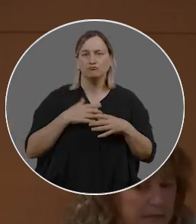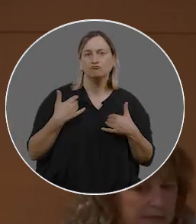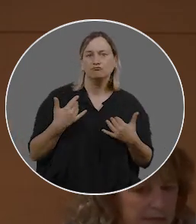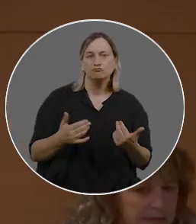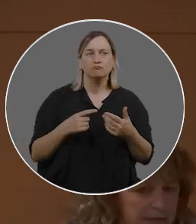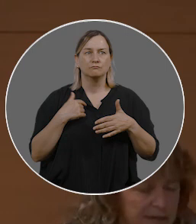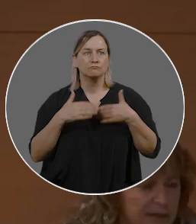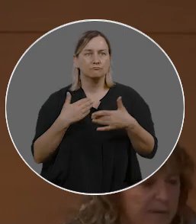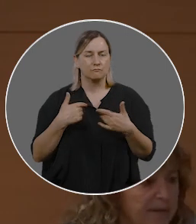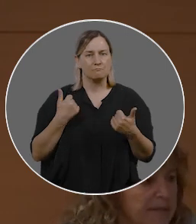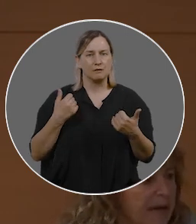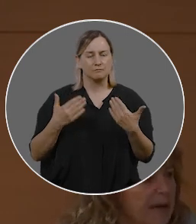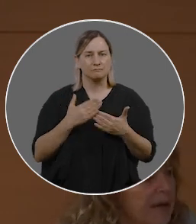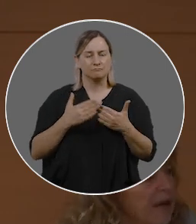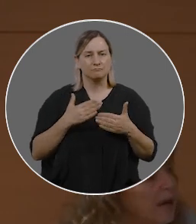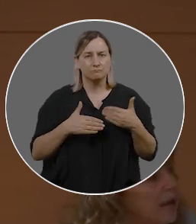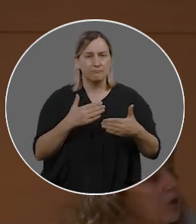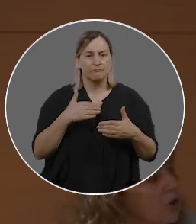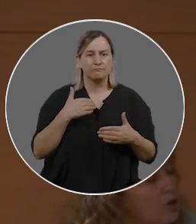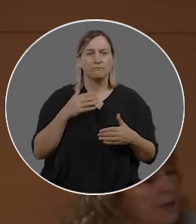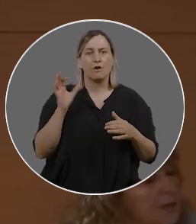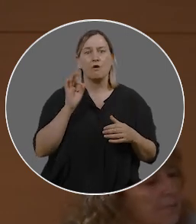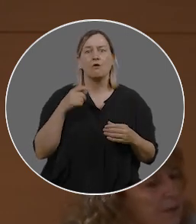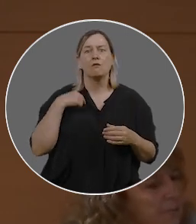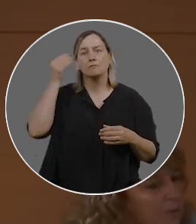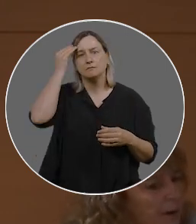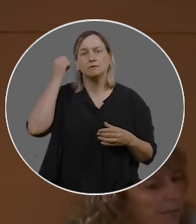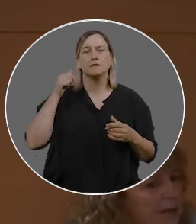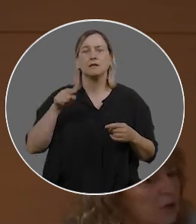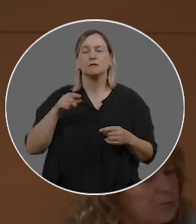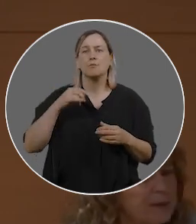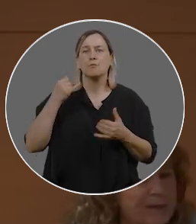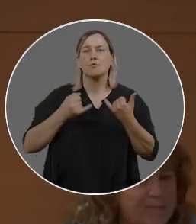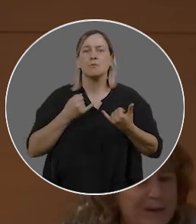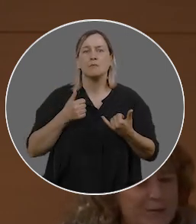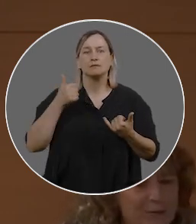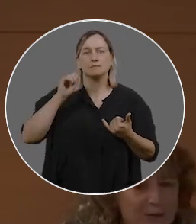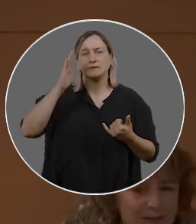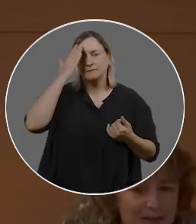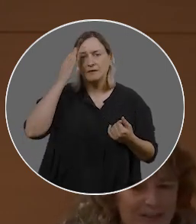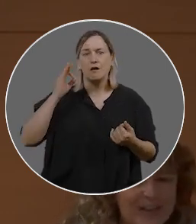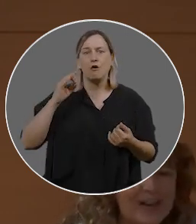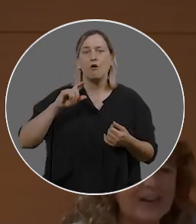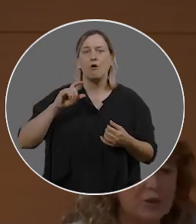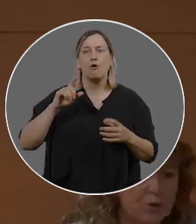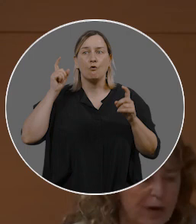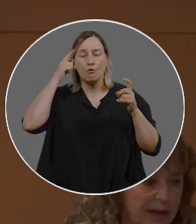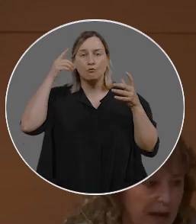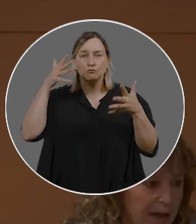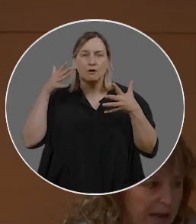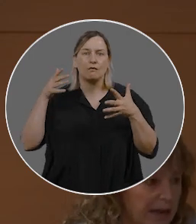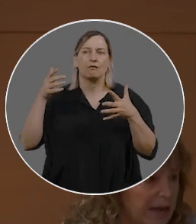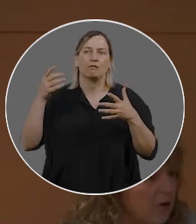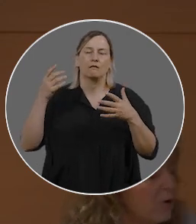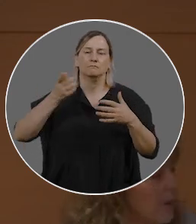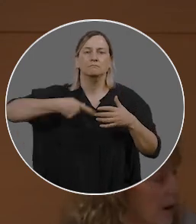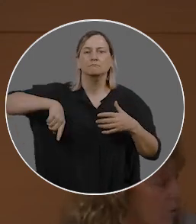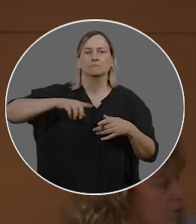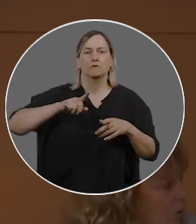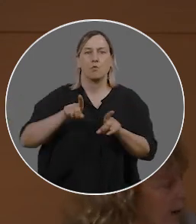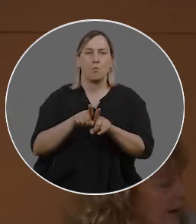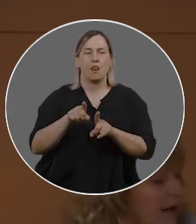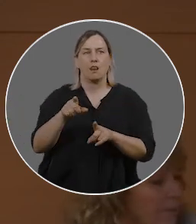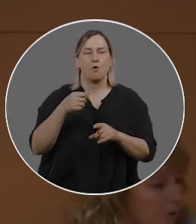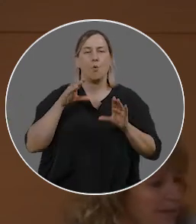que si estem avançant, i quins són els principals problemes i els principals consells que ens donaria ella com